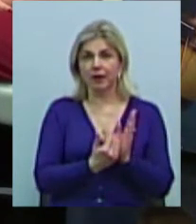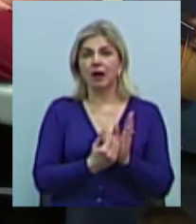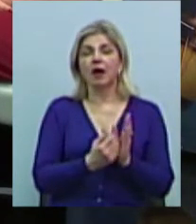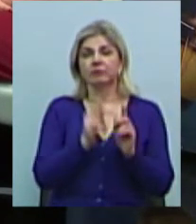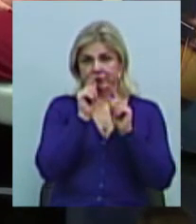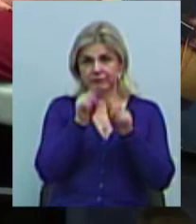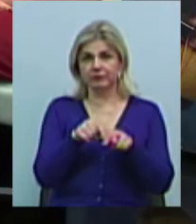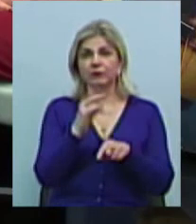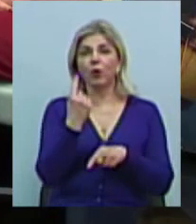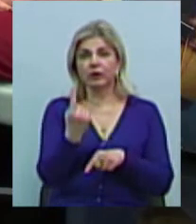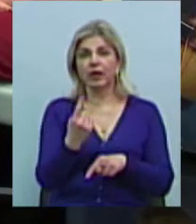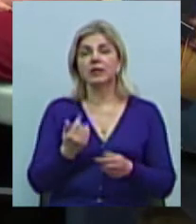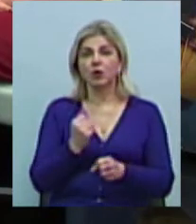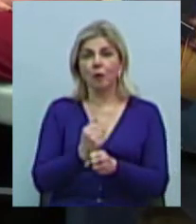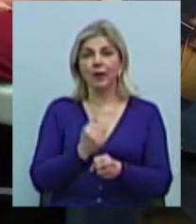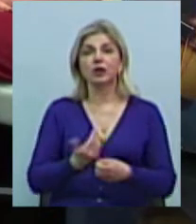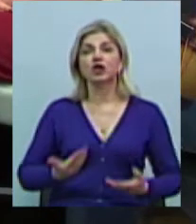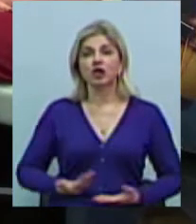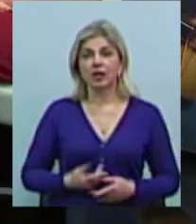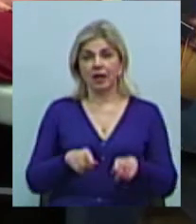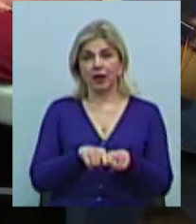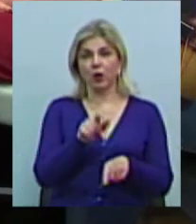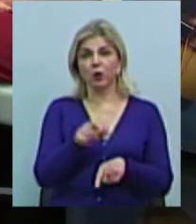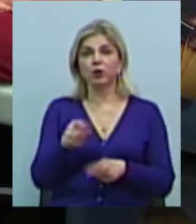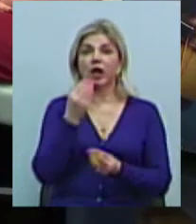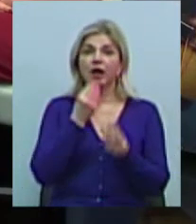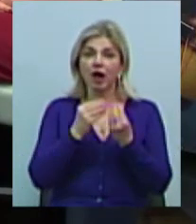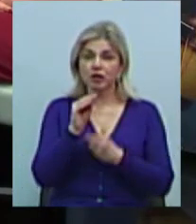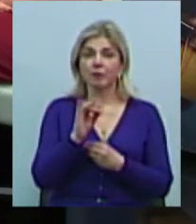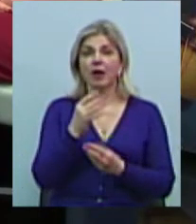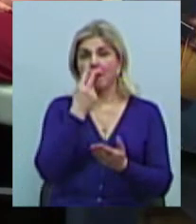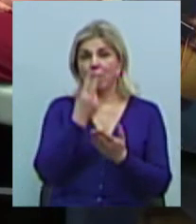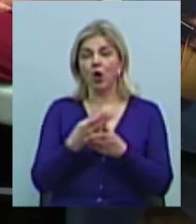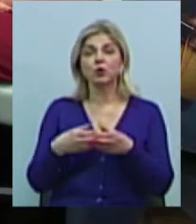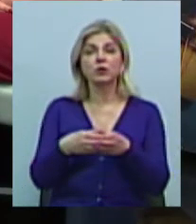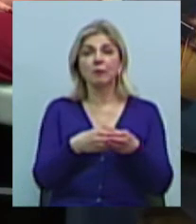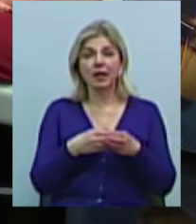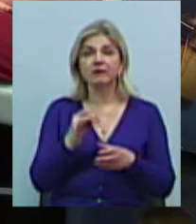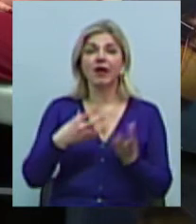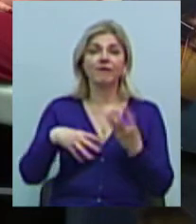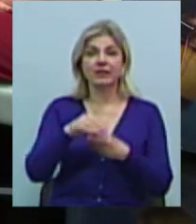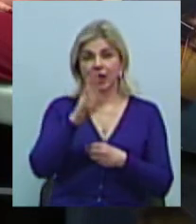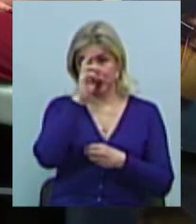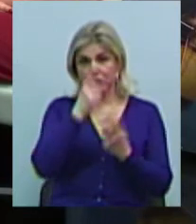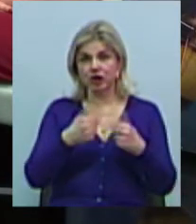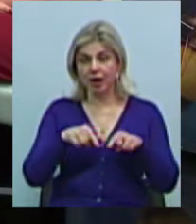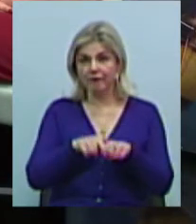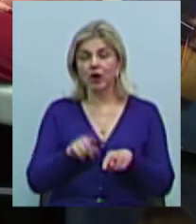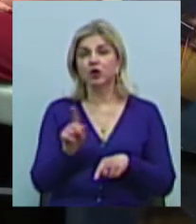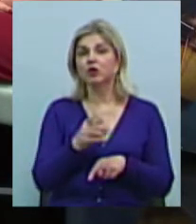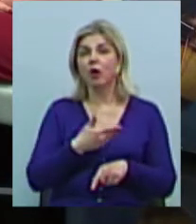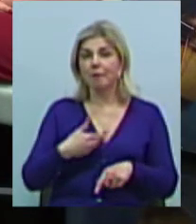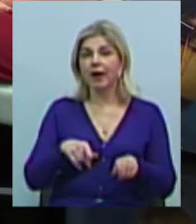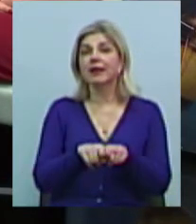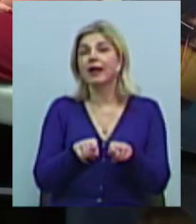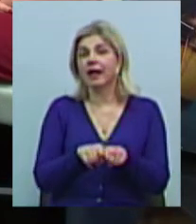на одне – зробити життя таких людей кращим і показати суспільству і всій державі, напевне, що ми такі